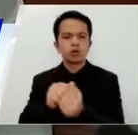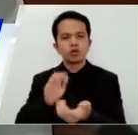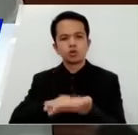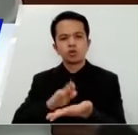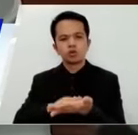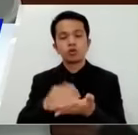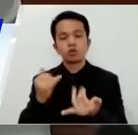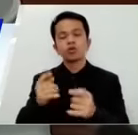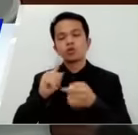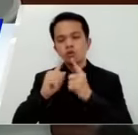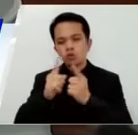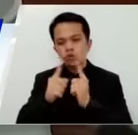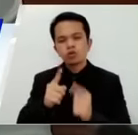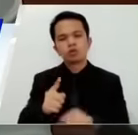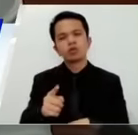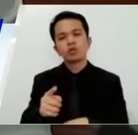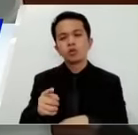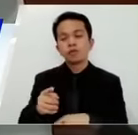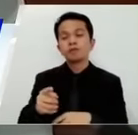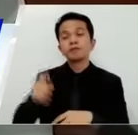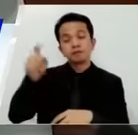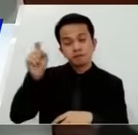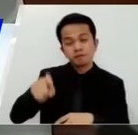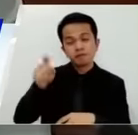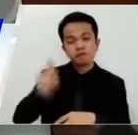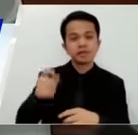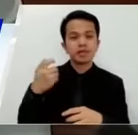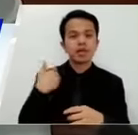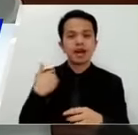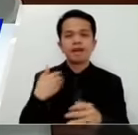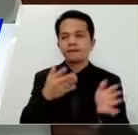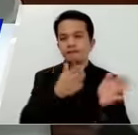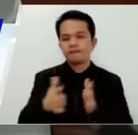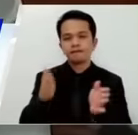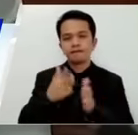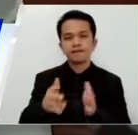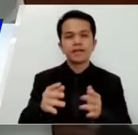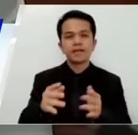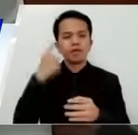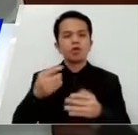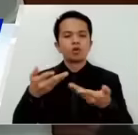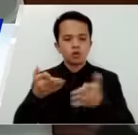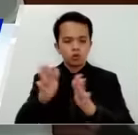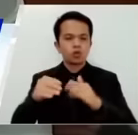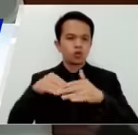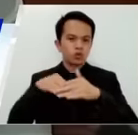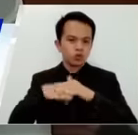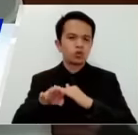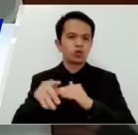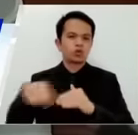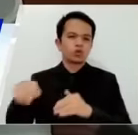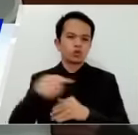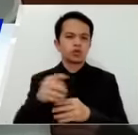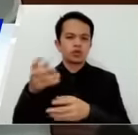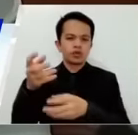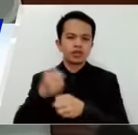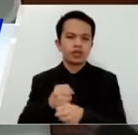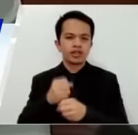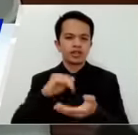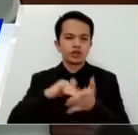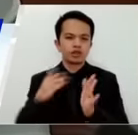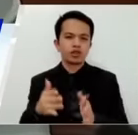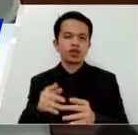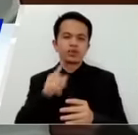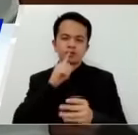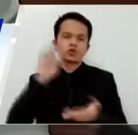sila talaga to have a scheme na para papasukin yung mga magsusundo, eh malaking kabawasan po ito